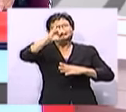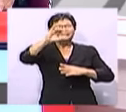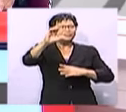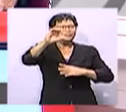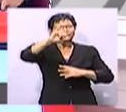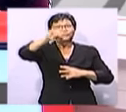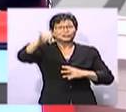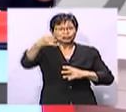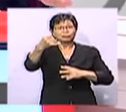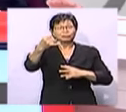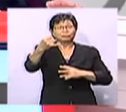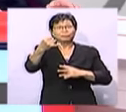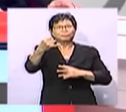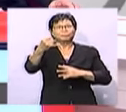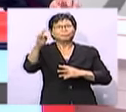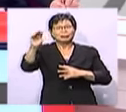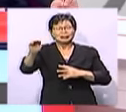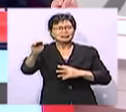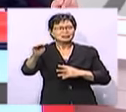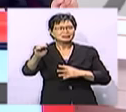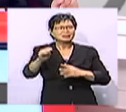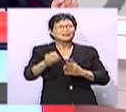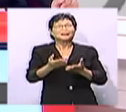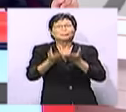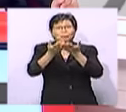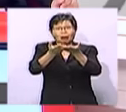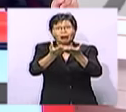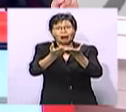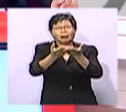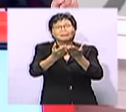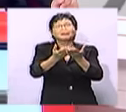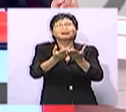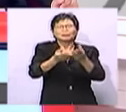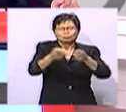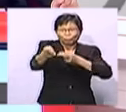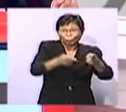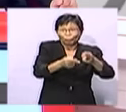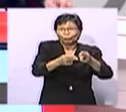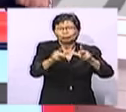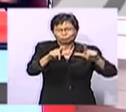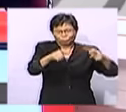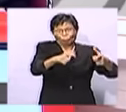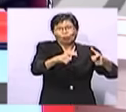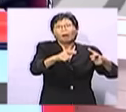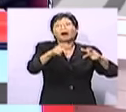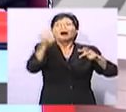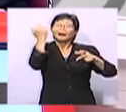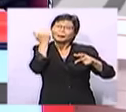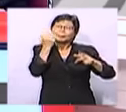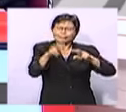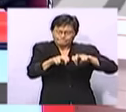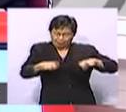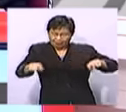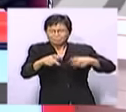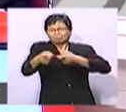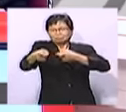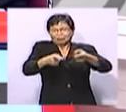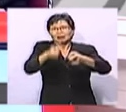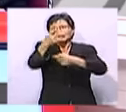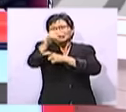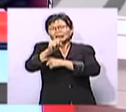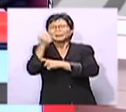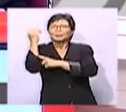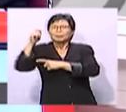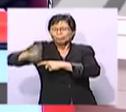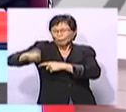Richard Malanjum, cadangan pendekatan tersebut adalah melibatkan pengurusan badan kehakiman, pengurusan panel serta pengendalian kes